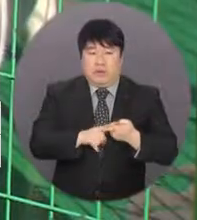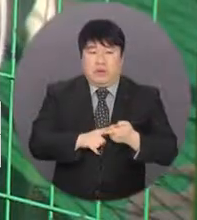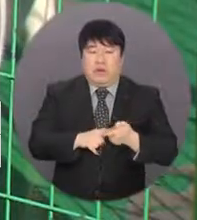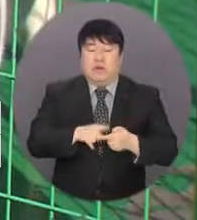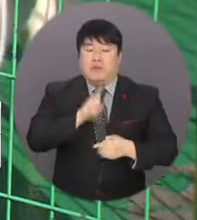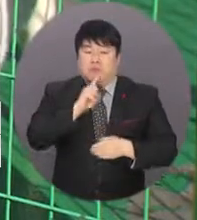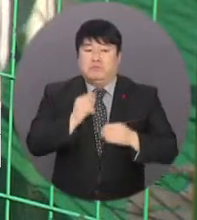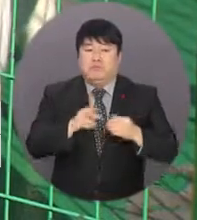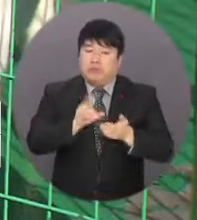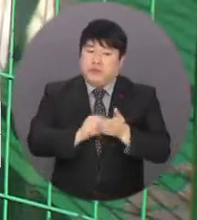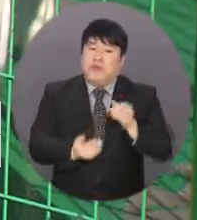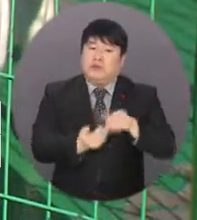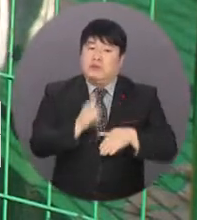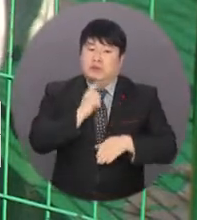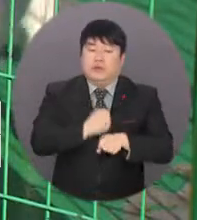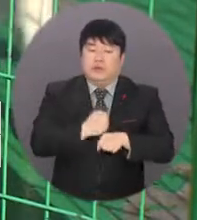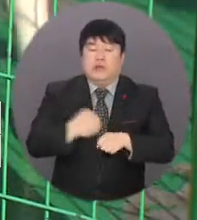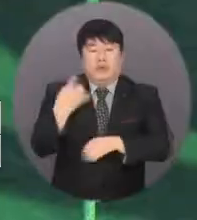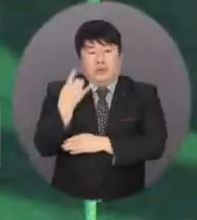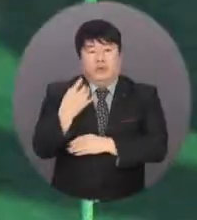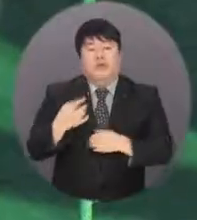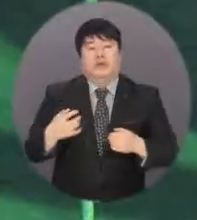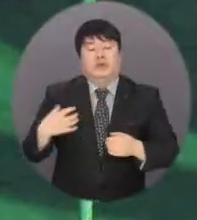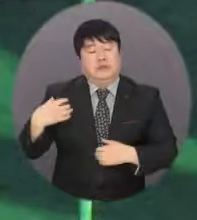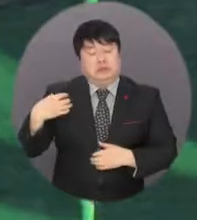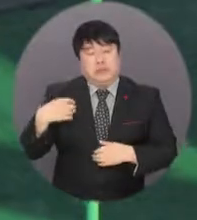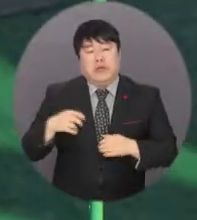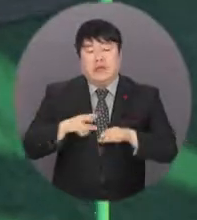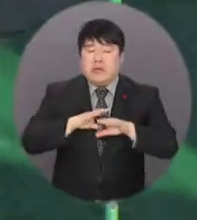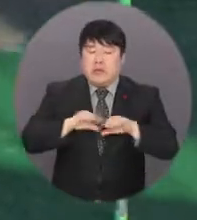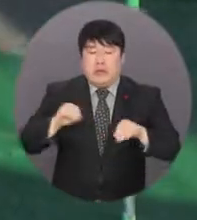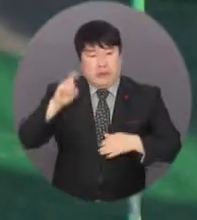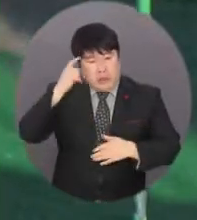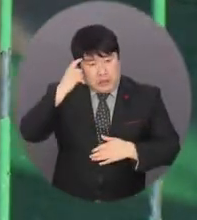근본적인 처방과 대책을 고심하지 않는 한 언제든지